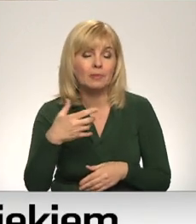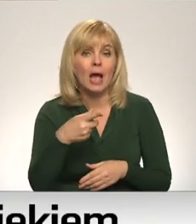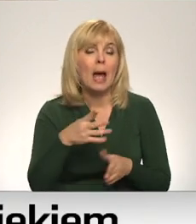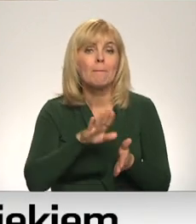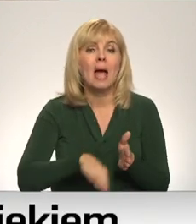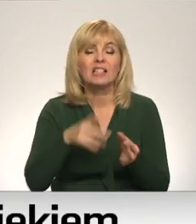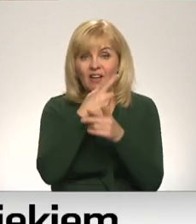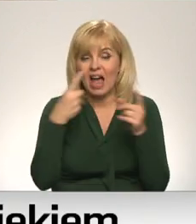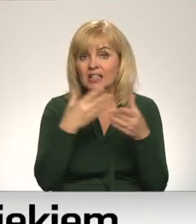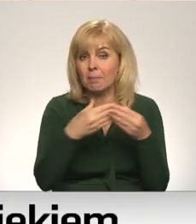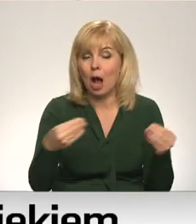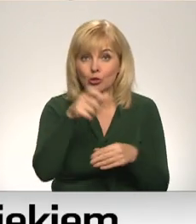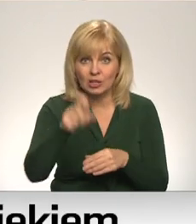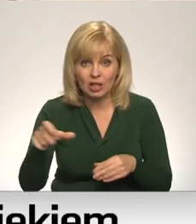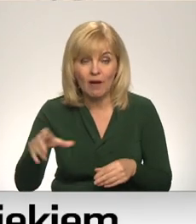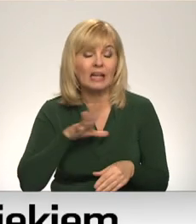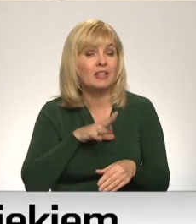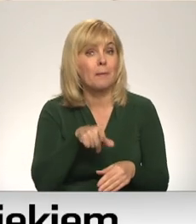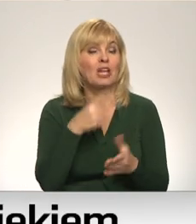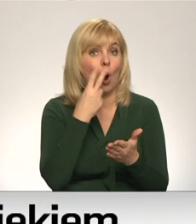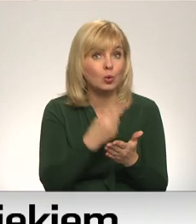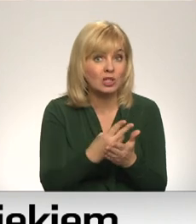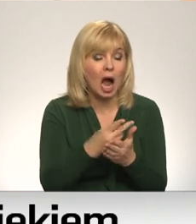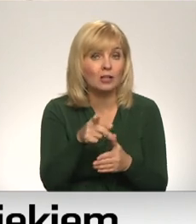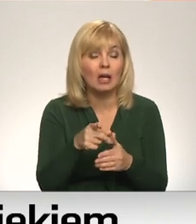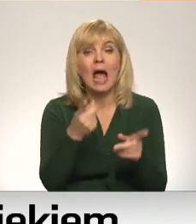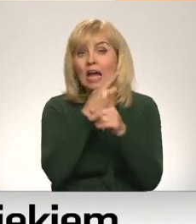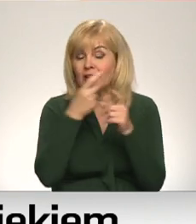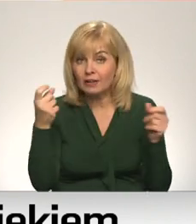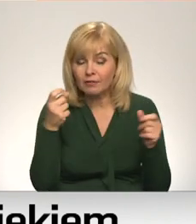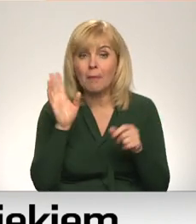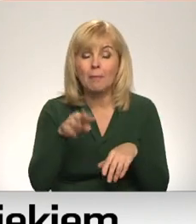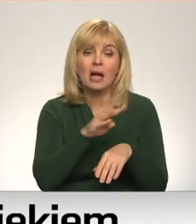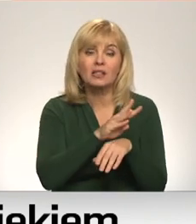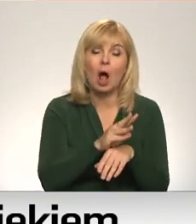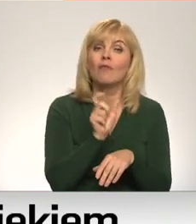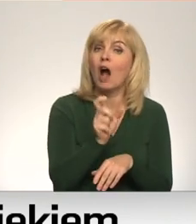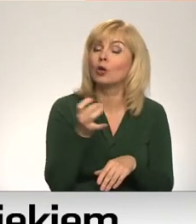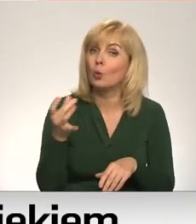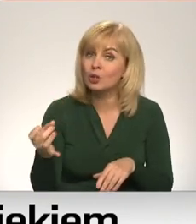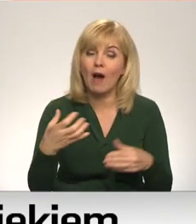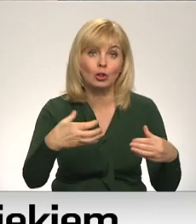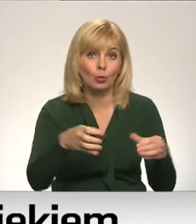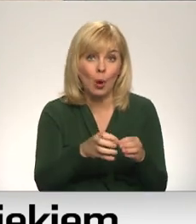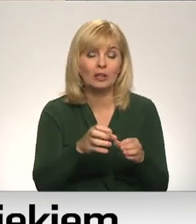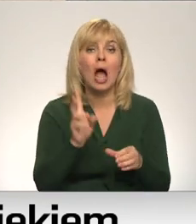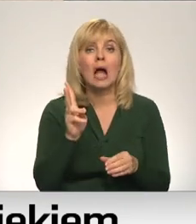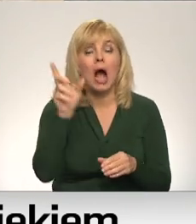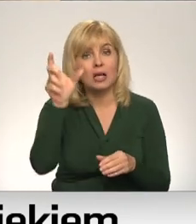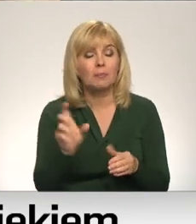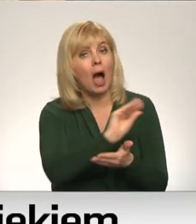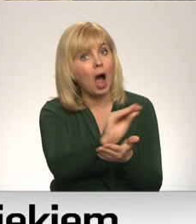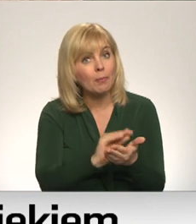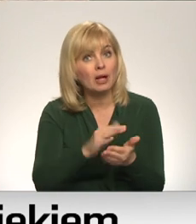pazuduši cilvēki. Vismaz tā viņi ir tikuši uzskatīti. Līdzās informācijai par strēlnieka vārdu, uzvārdu vai rotu, Kaspars datē un aprakst arī